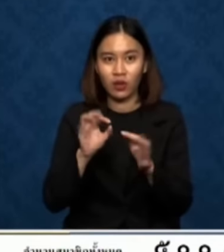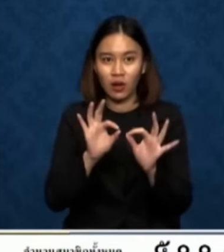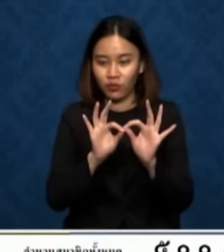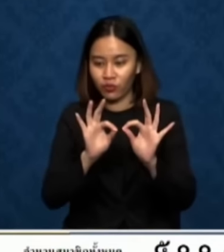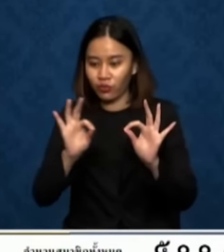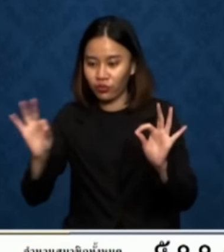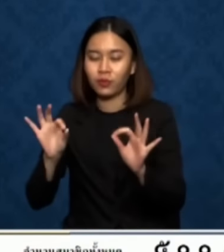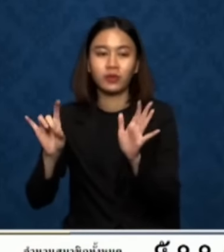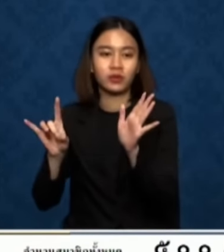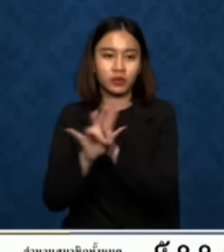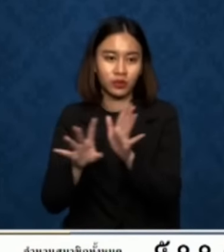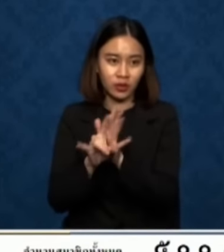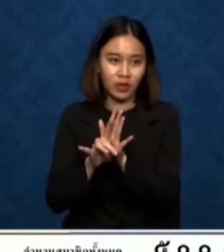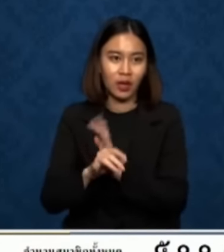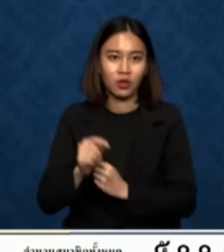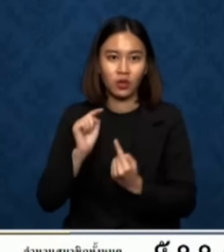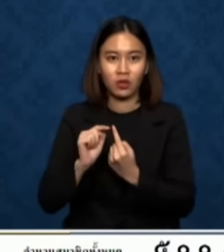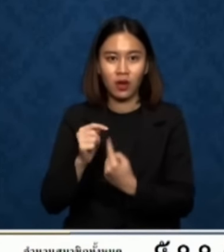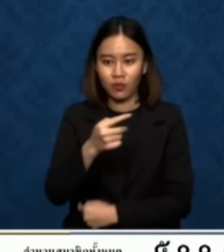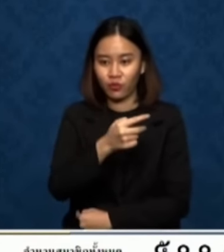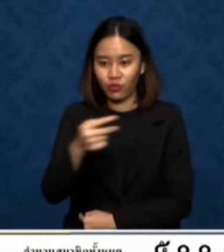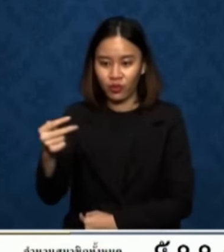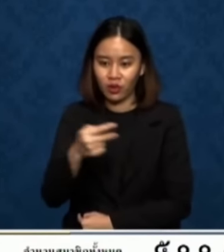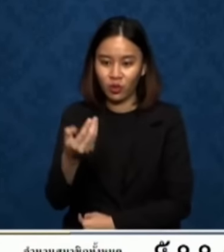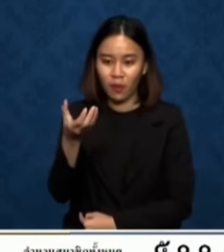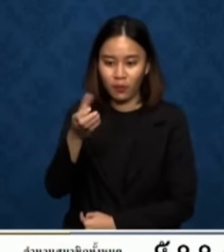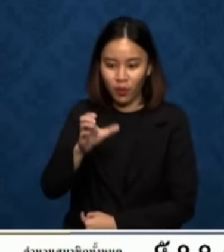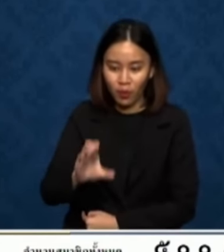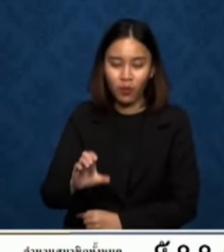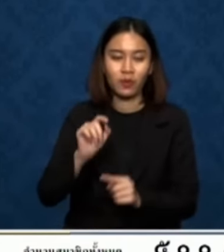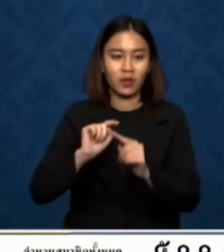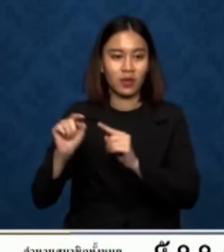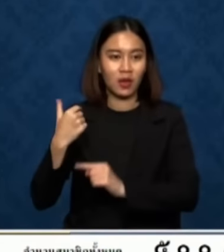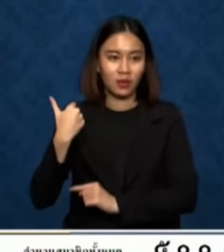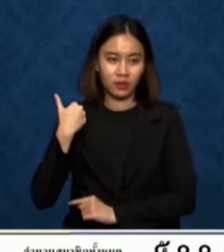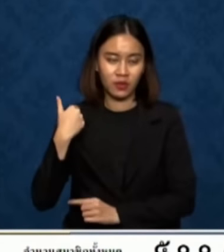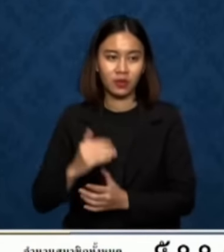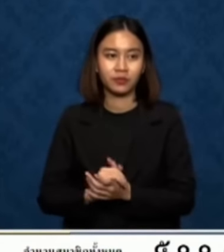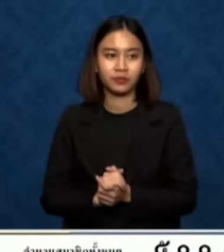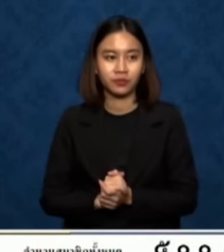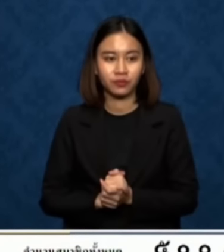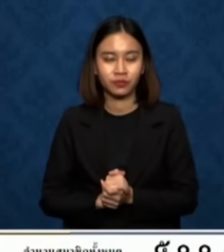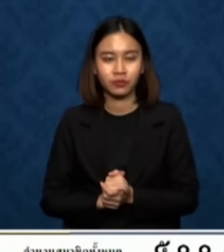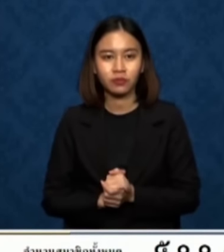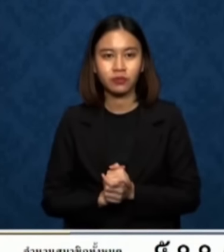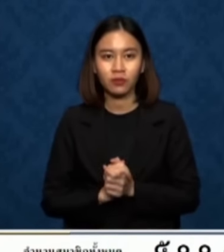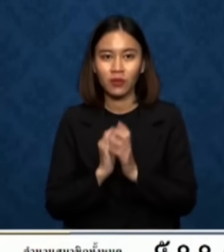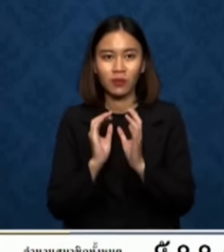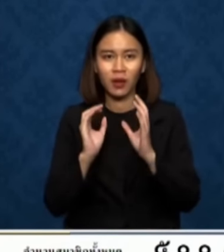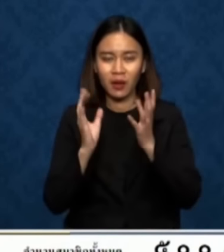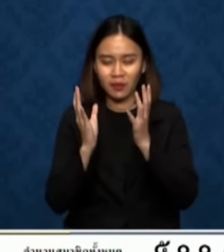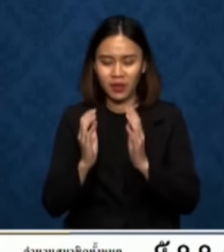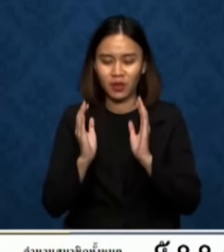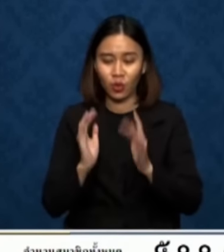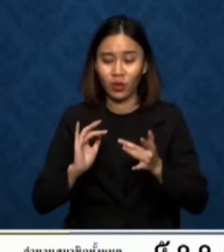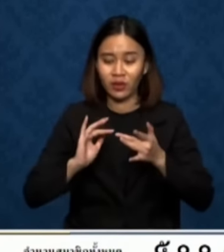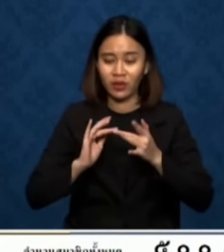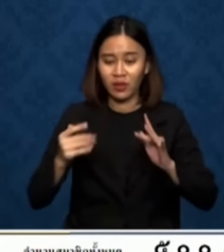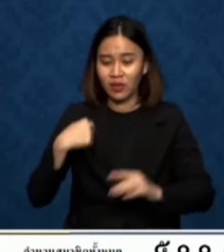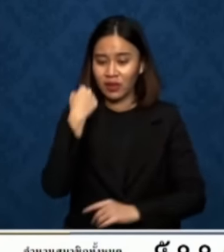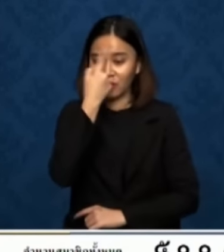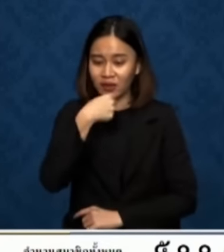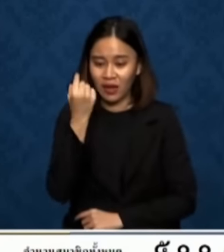ท้ายเลยค่ะไปคอมเมนต์ใต้โพสต์ต่างๆท่านประธานคะมันไม่มีชาวเน็ต